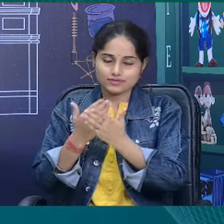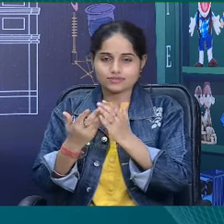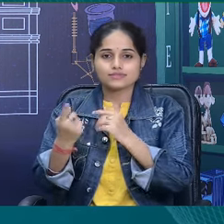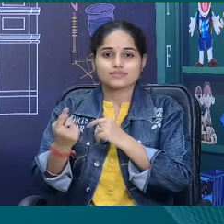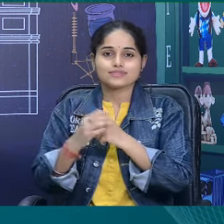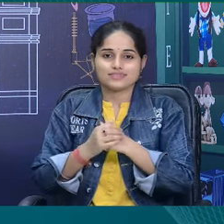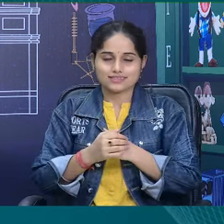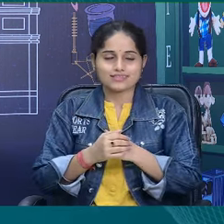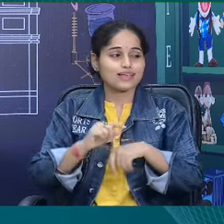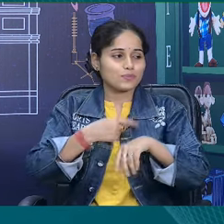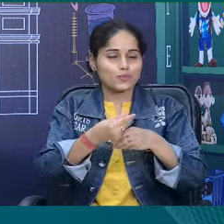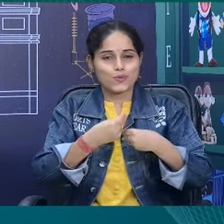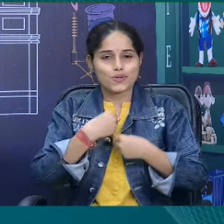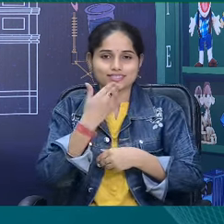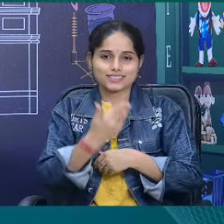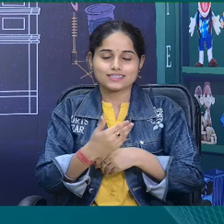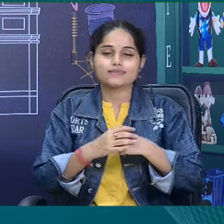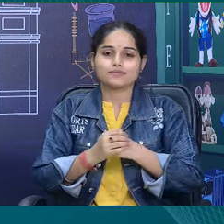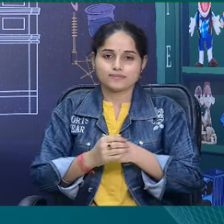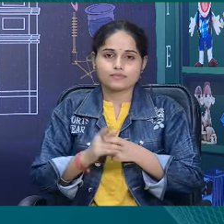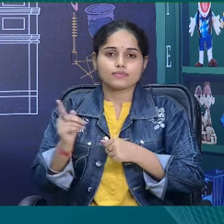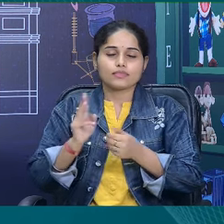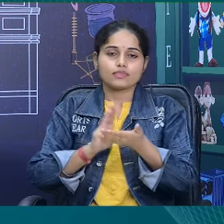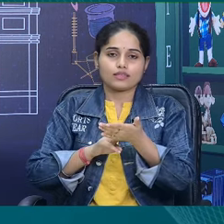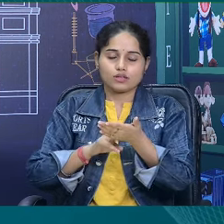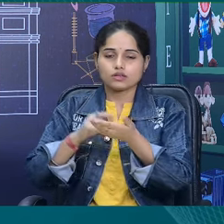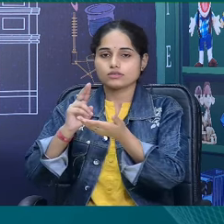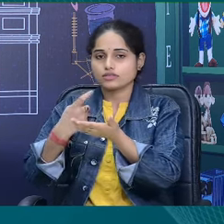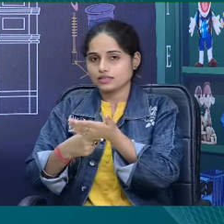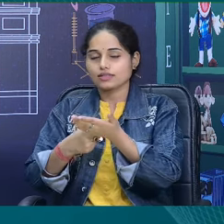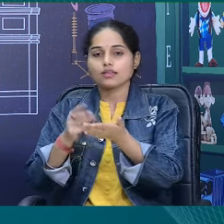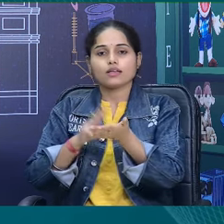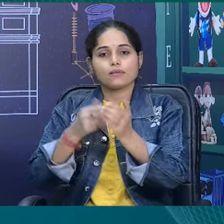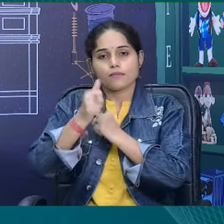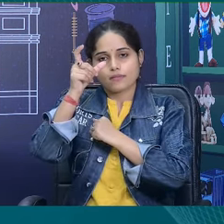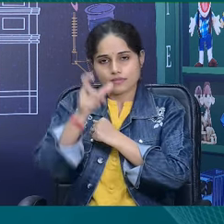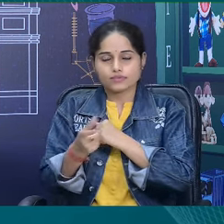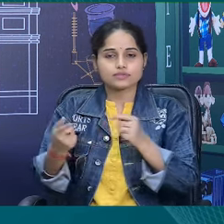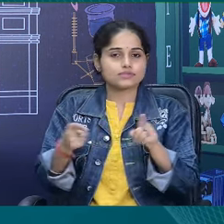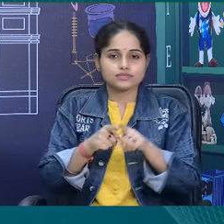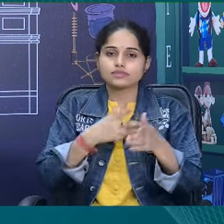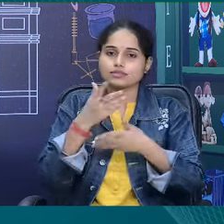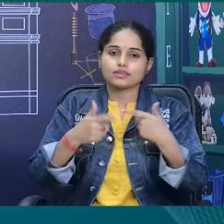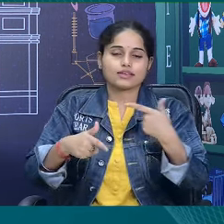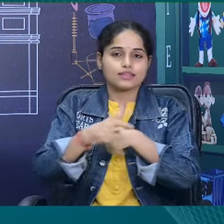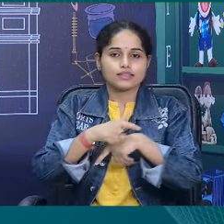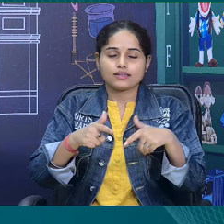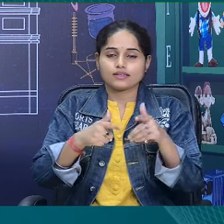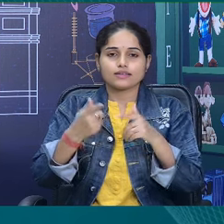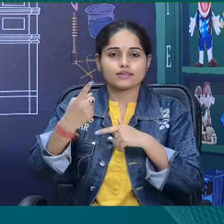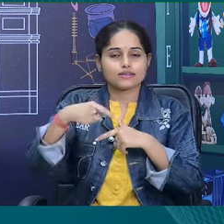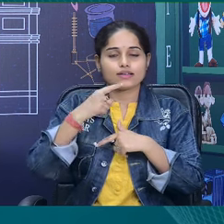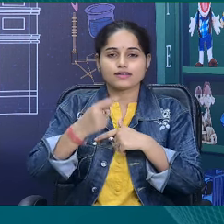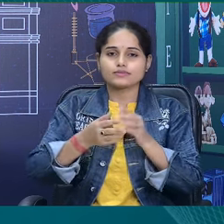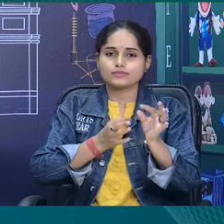गिविंग मी दिस अपॉर्चुनिटी आप मानव रचना यूनिवर्सिटी में मैनेजर हैं और साइन लैंग्वेज के माध्यम से आज का सत्र आप सभी को पढ़ाने